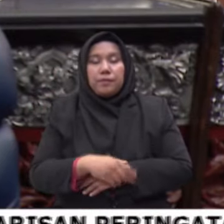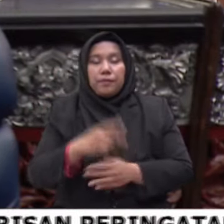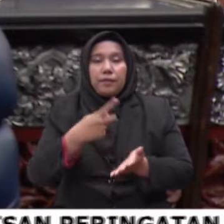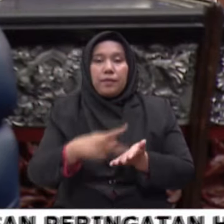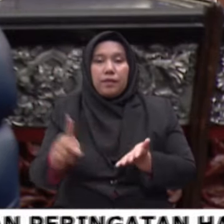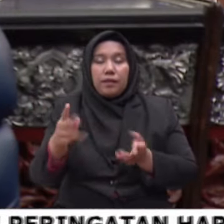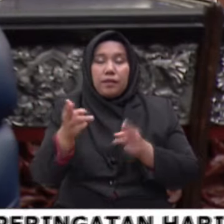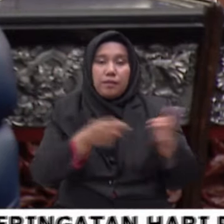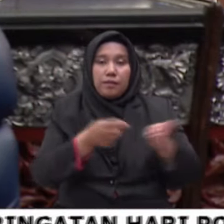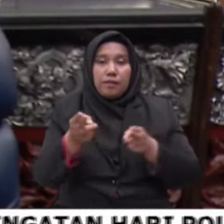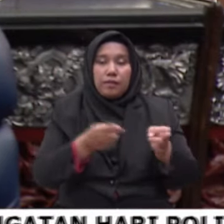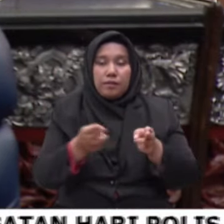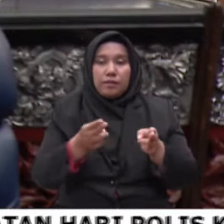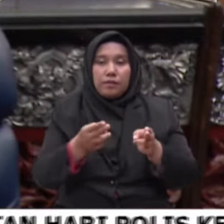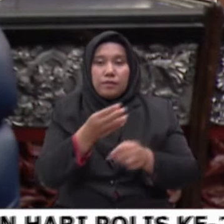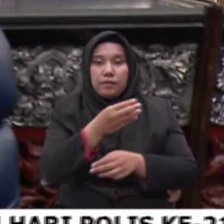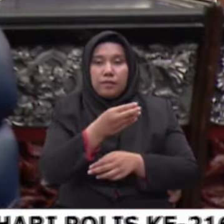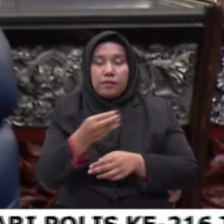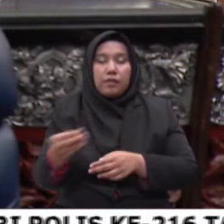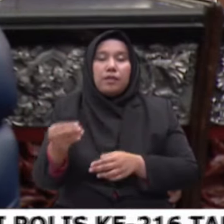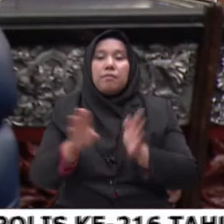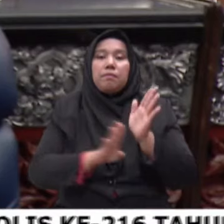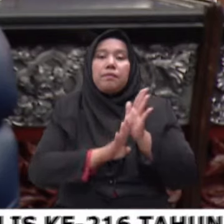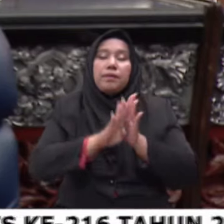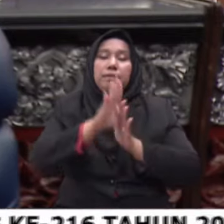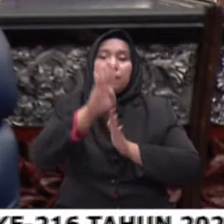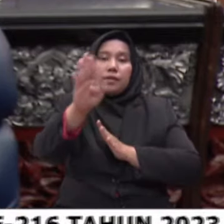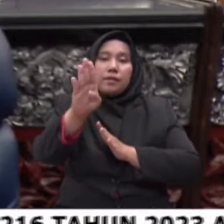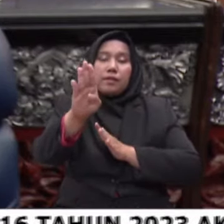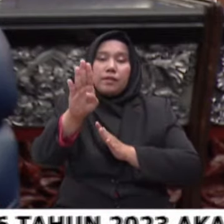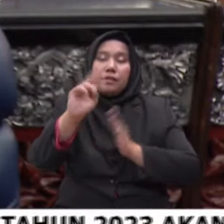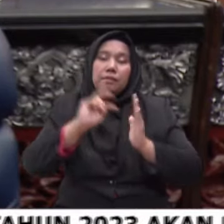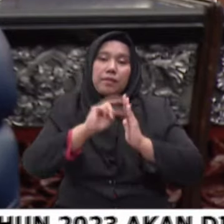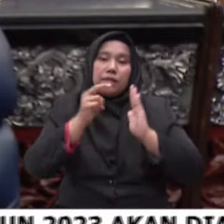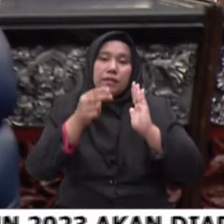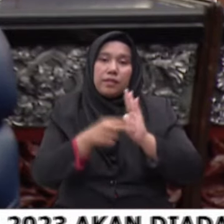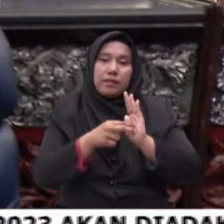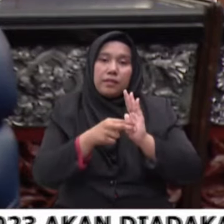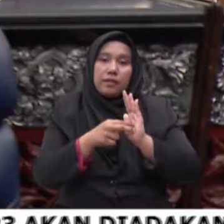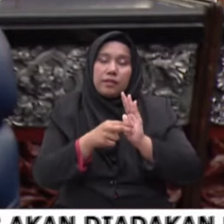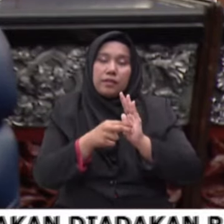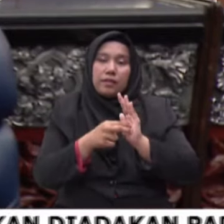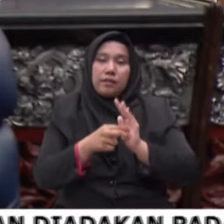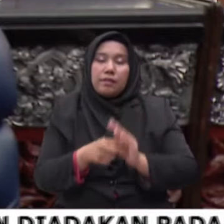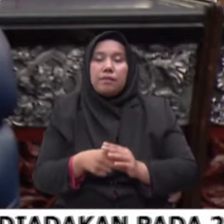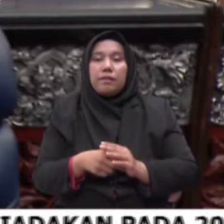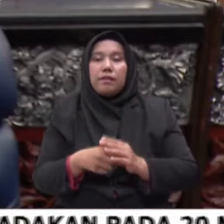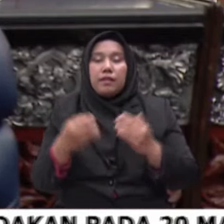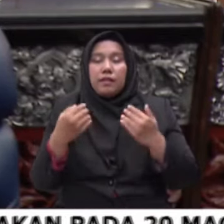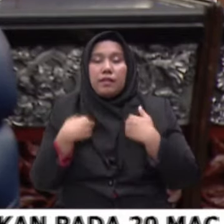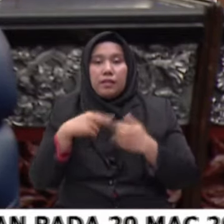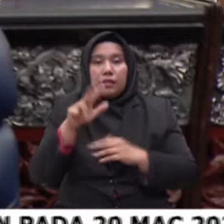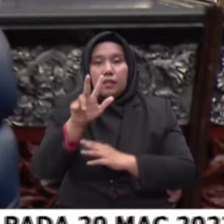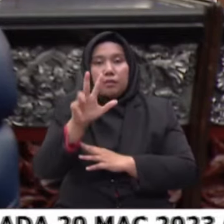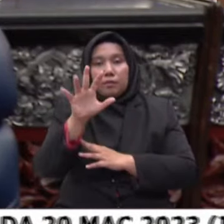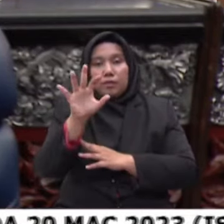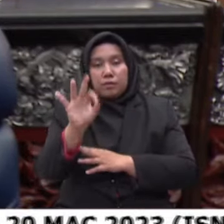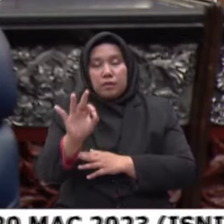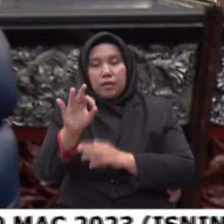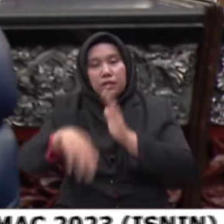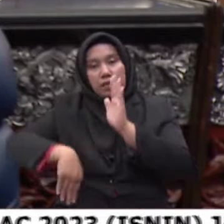mengurus dan juga perbelanjaan pembangunan ini bererti masih ada 39 lebih